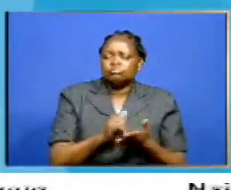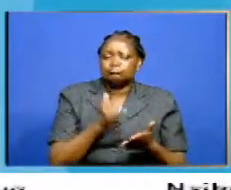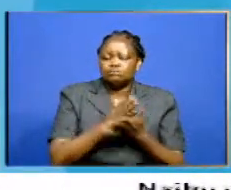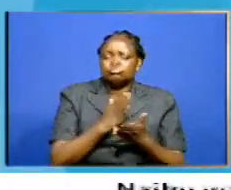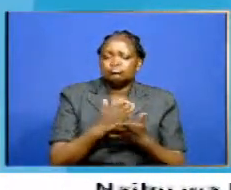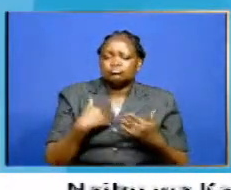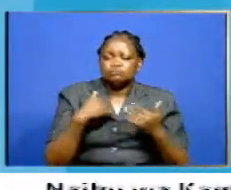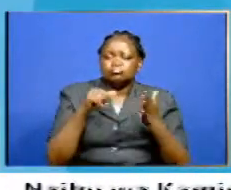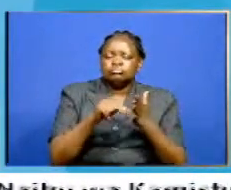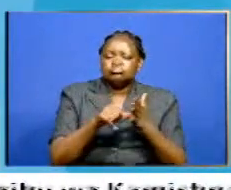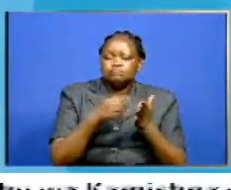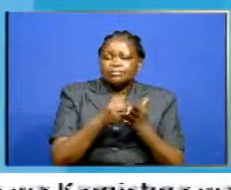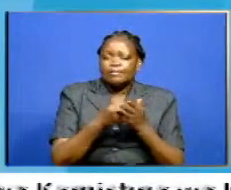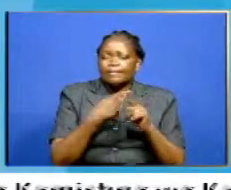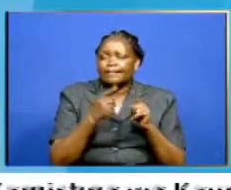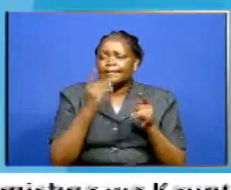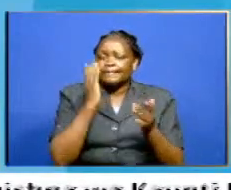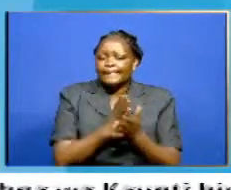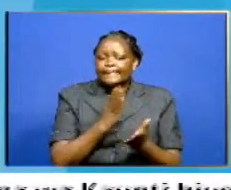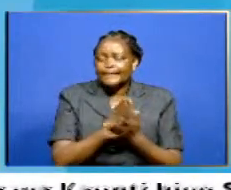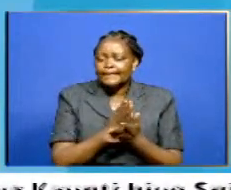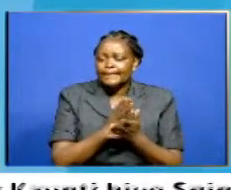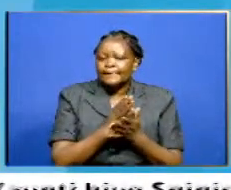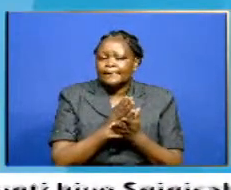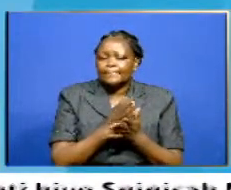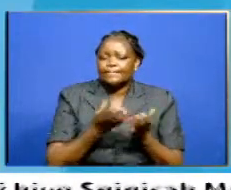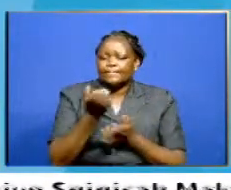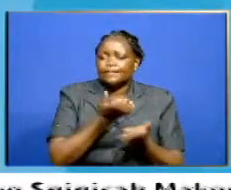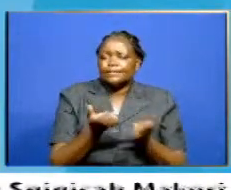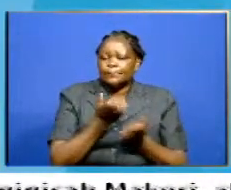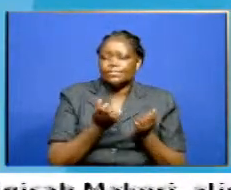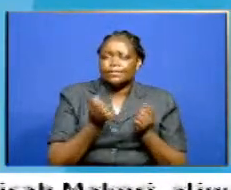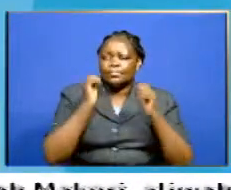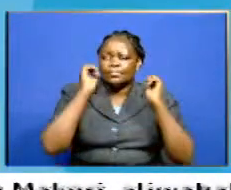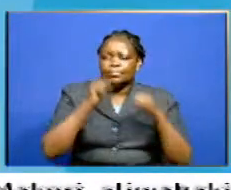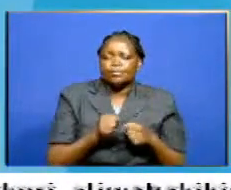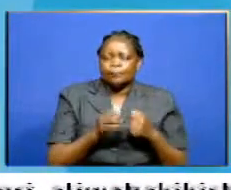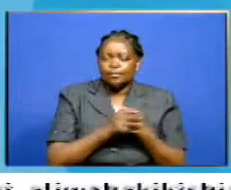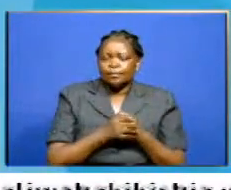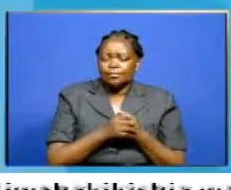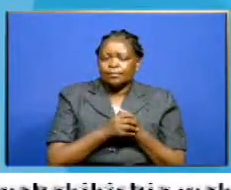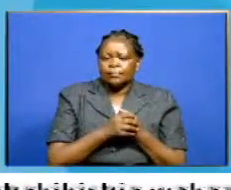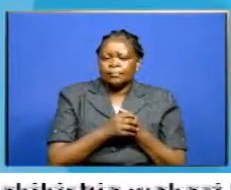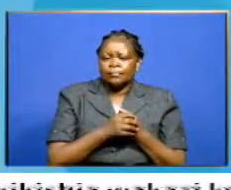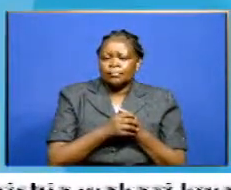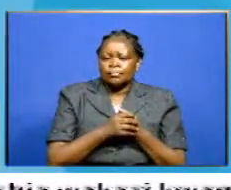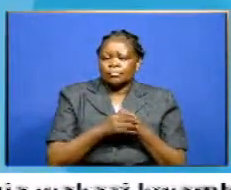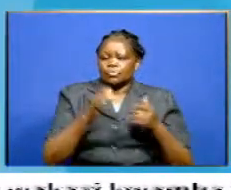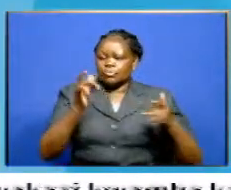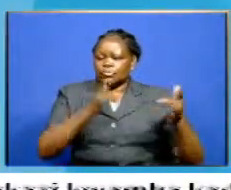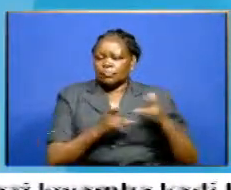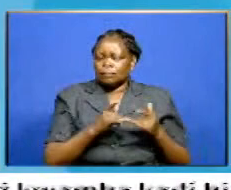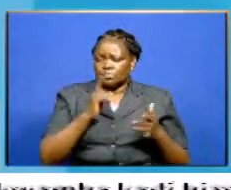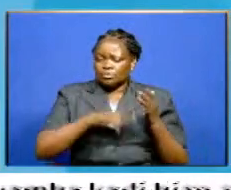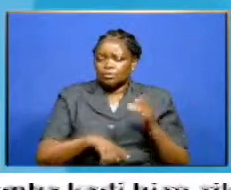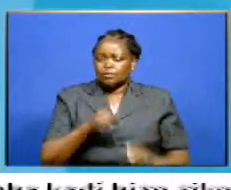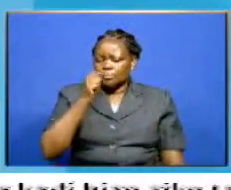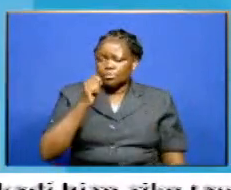kifedha, lakini unajua kwa katika economy unaangalia what are the key priorities, yale mambo ambayo